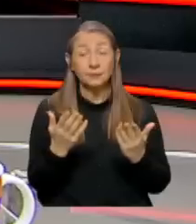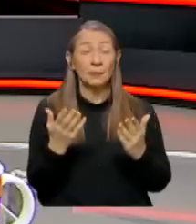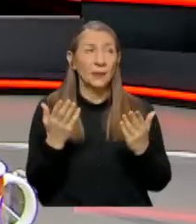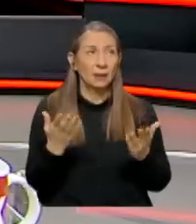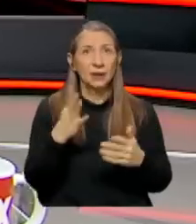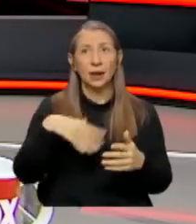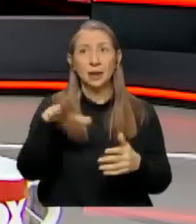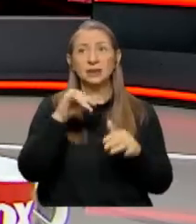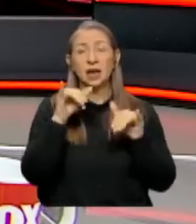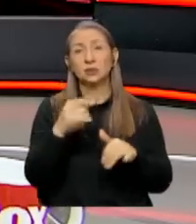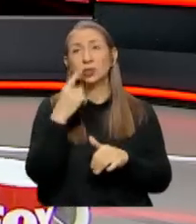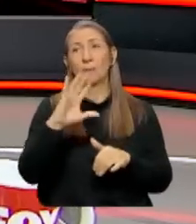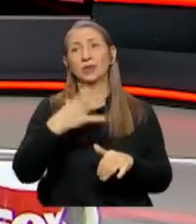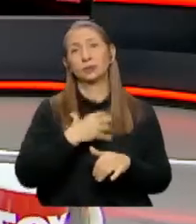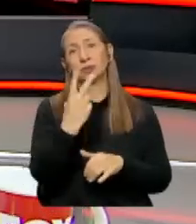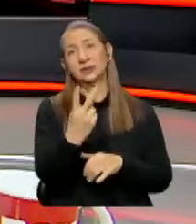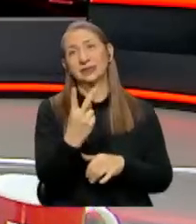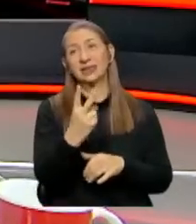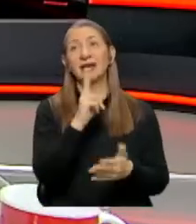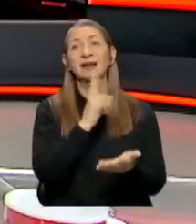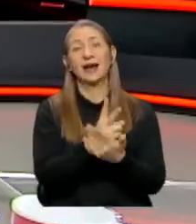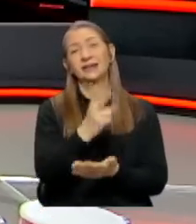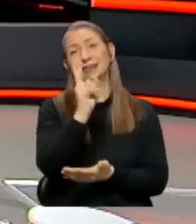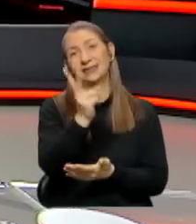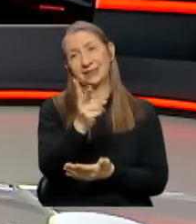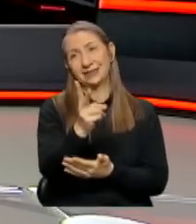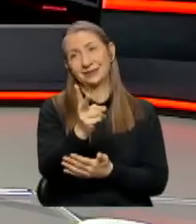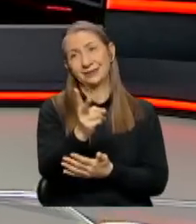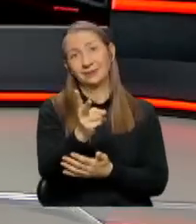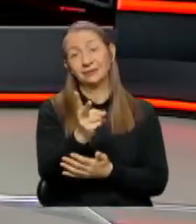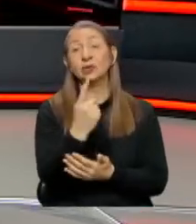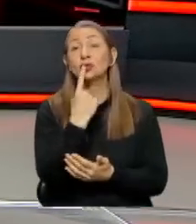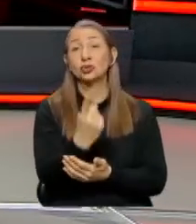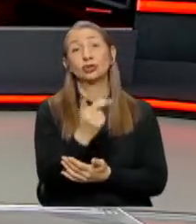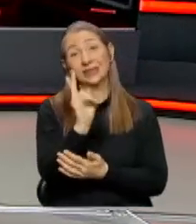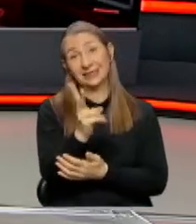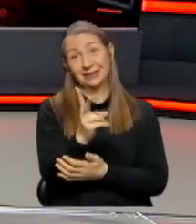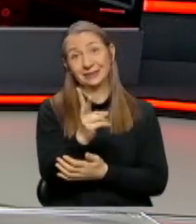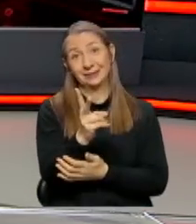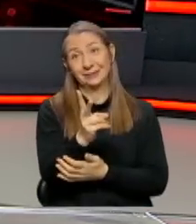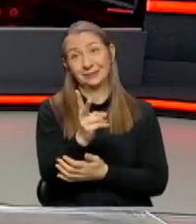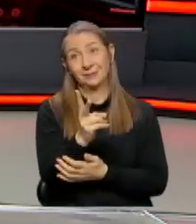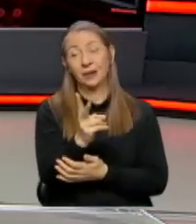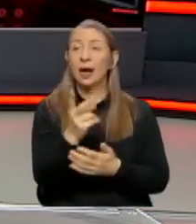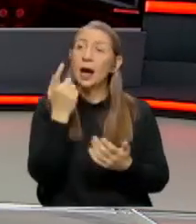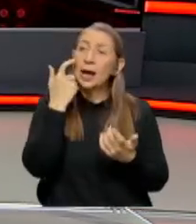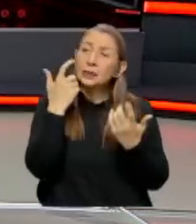elbette herkes de aynı şeyleri söylüyor. Patron sizsiniz. Karar da sizindir. Söz de sizindir. Hayırlısı olsun efendim.